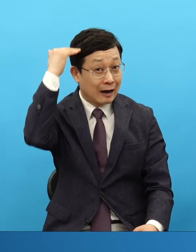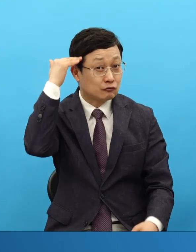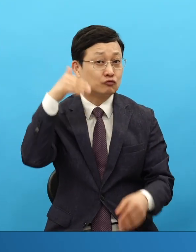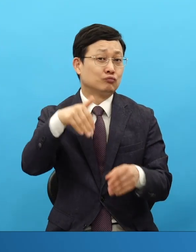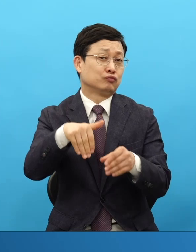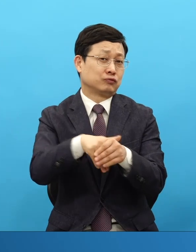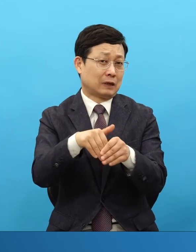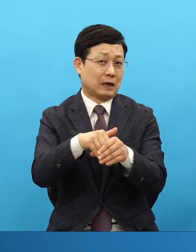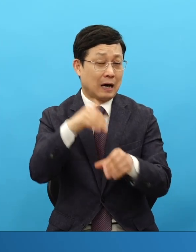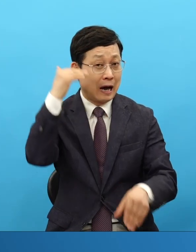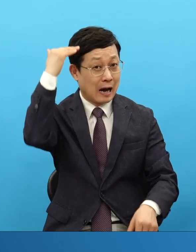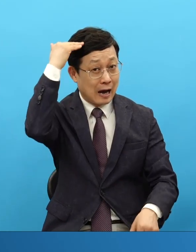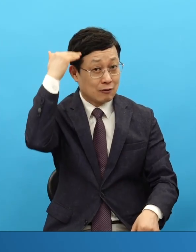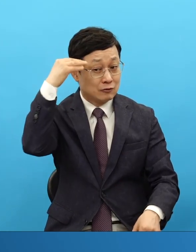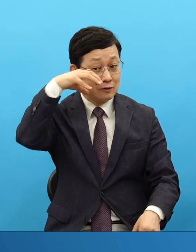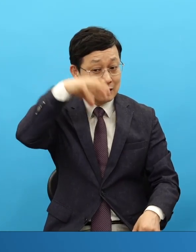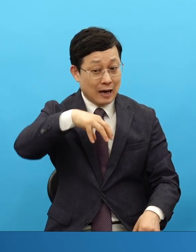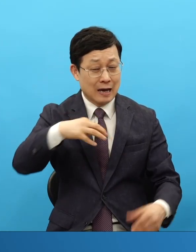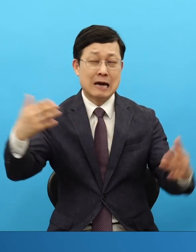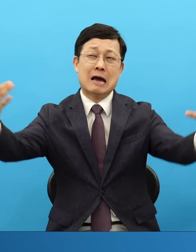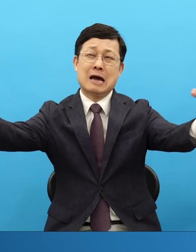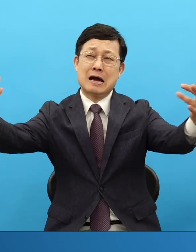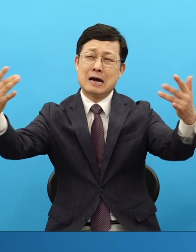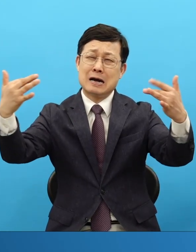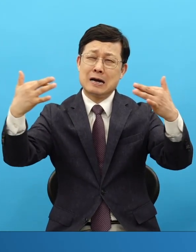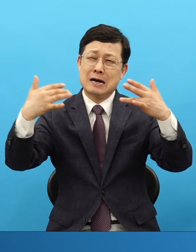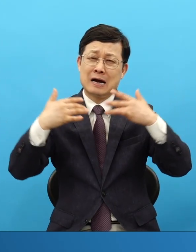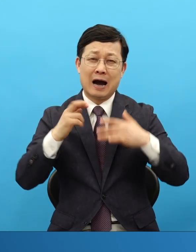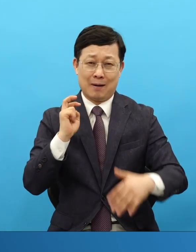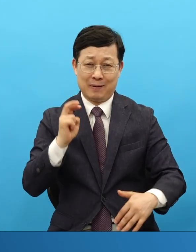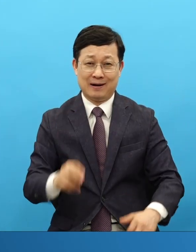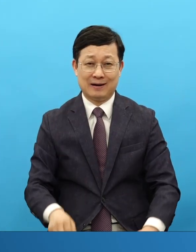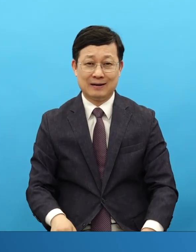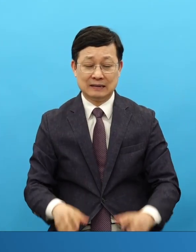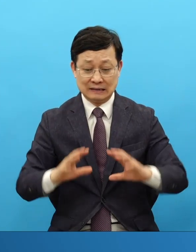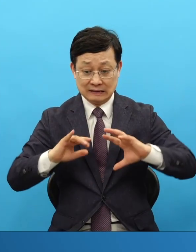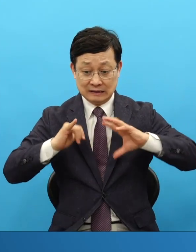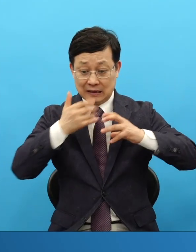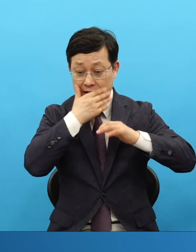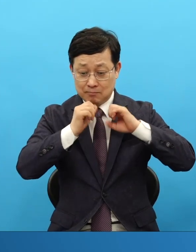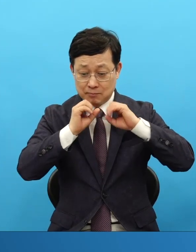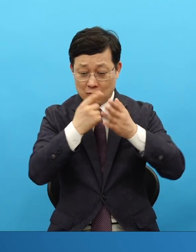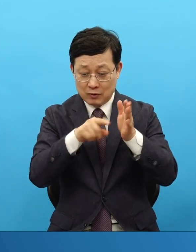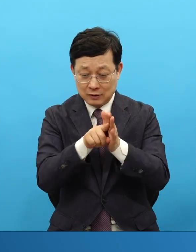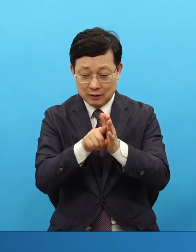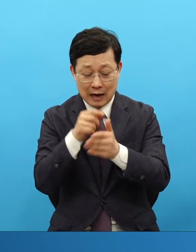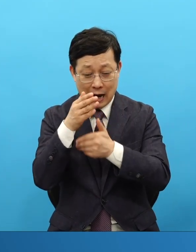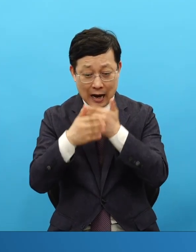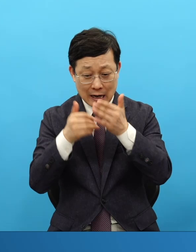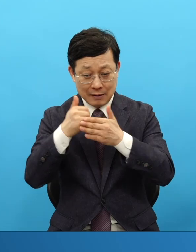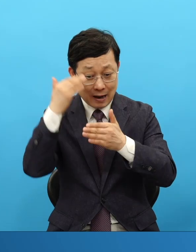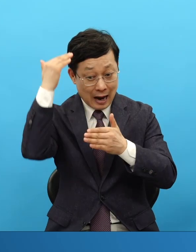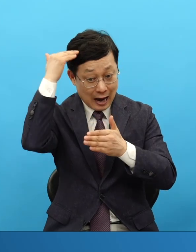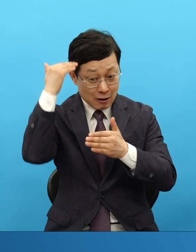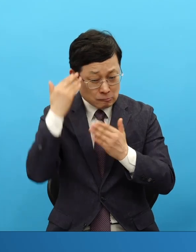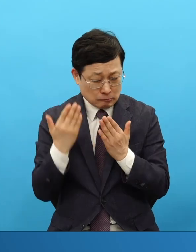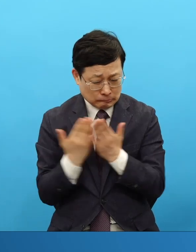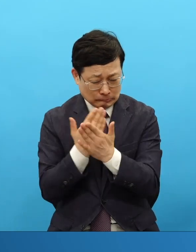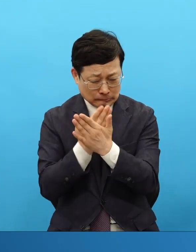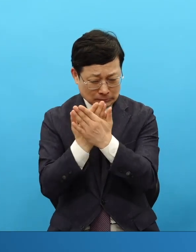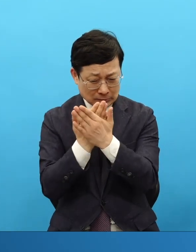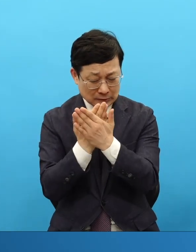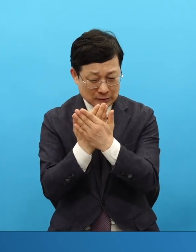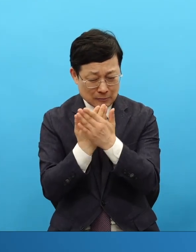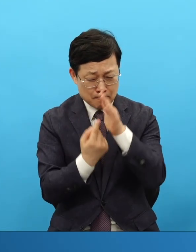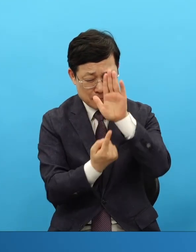how dumb you might be. 하나님이 한국을 세계복음화하도록 세계화의 일틀을 만드는 겁니다. God is creating